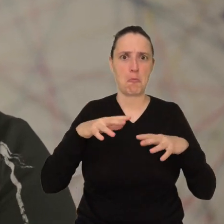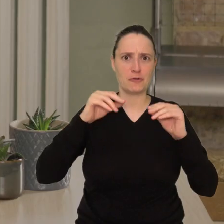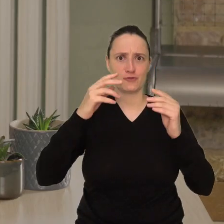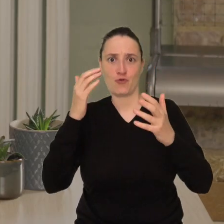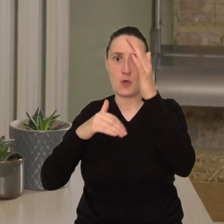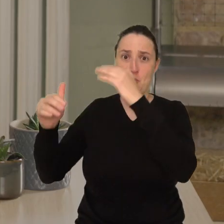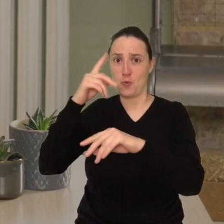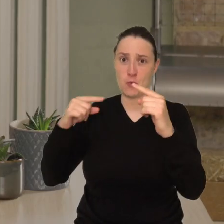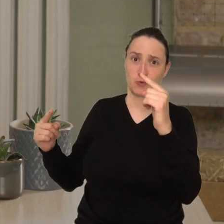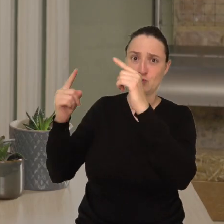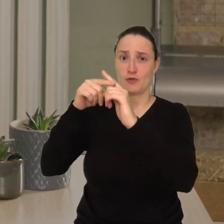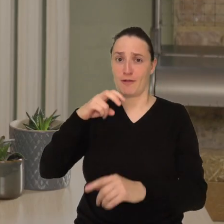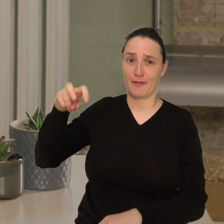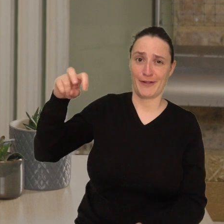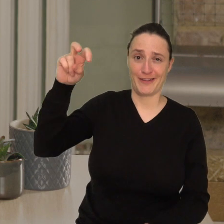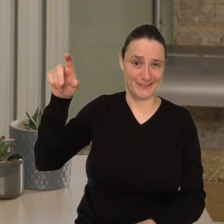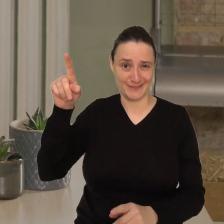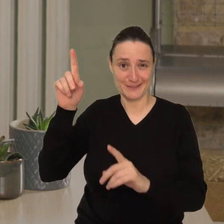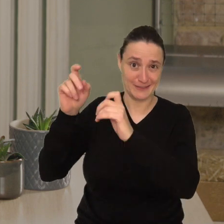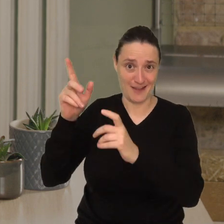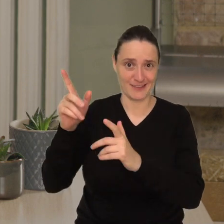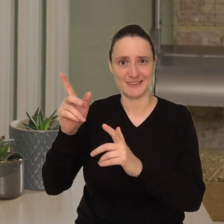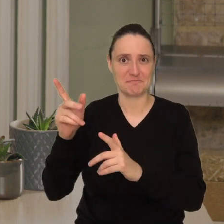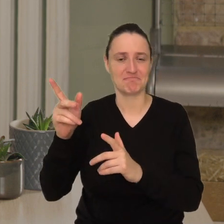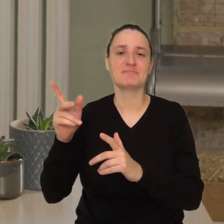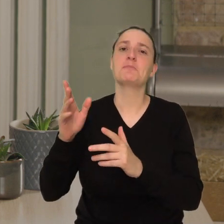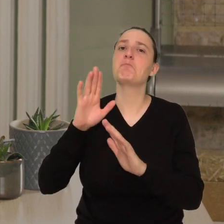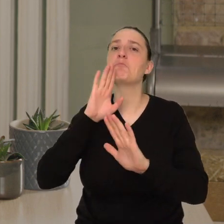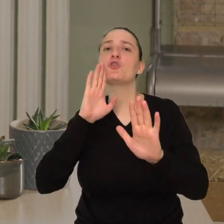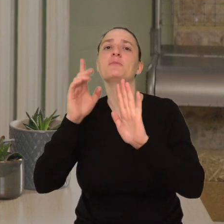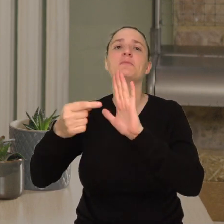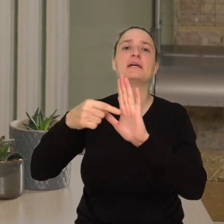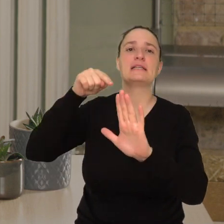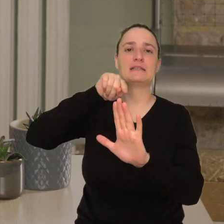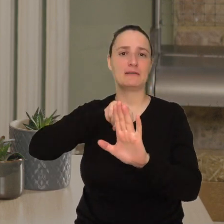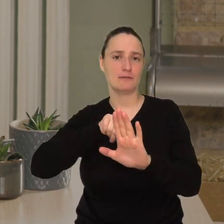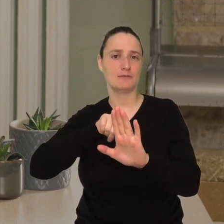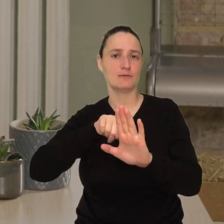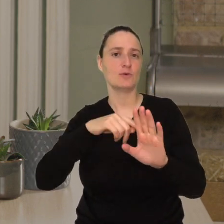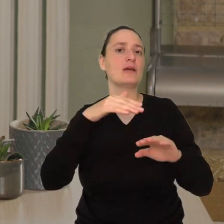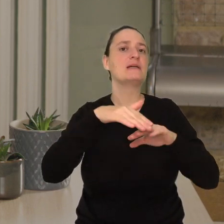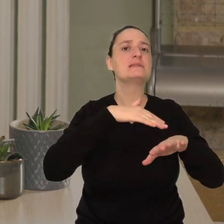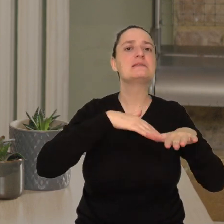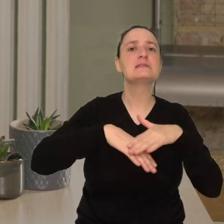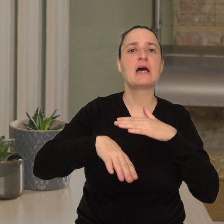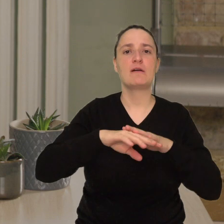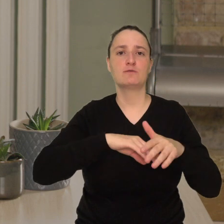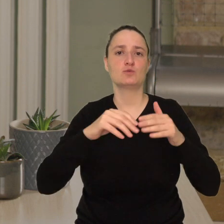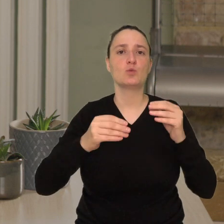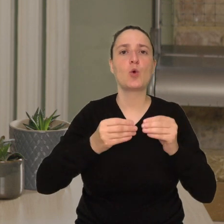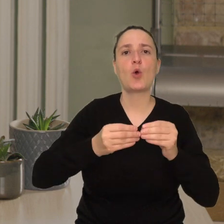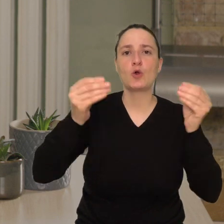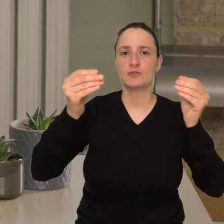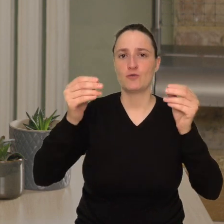do zdobycia szczytu czy wyruszenia w drogę pełną wyzwań. Niech będzie to droga zawodowa i szczyty